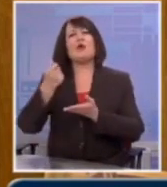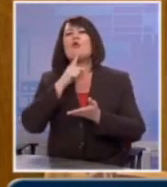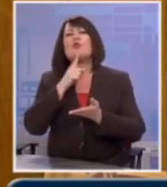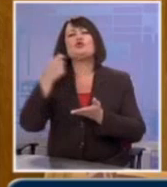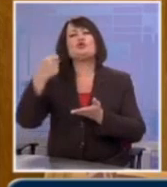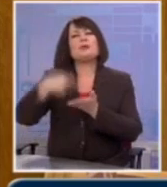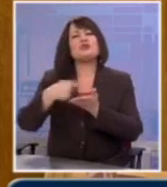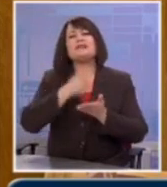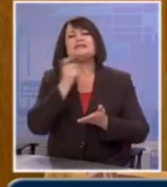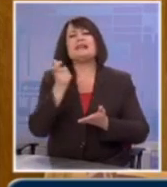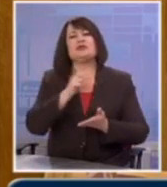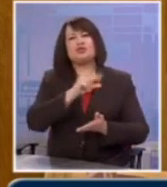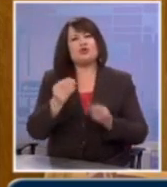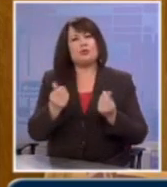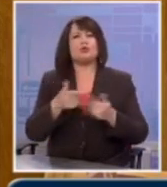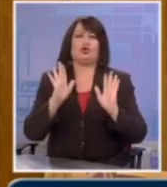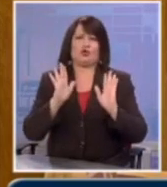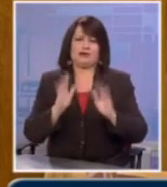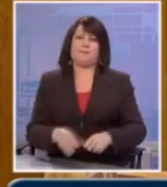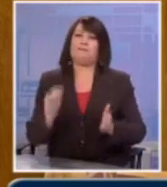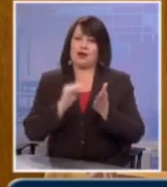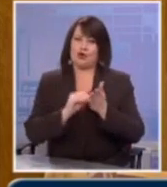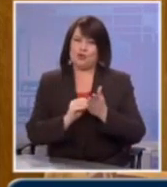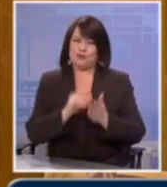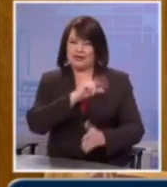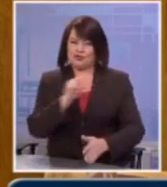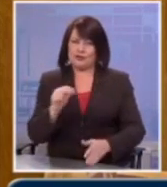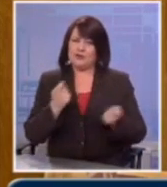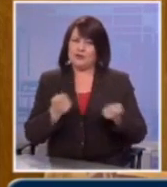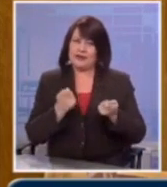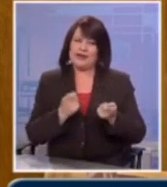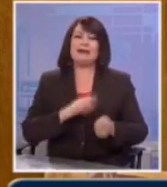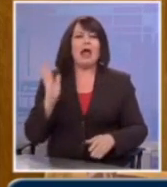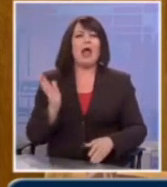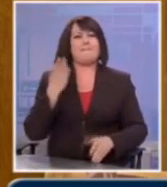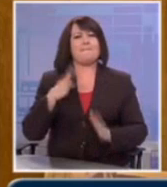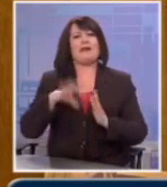και συνταξιούχων επίσης το διο ισχύει